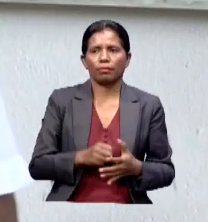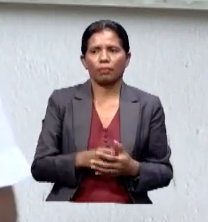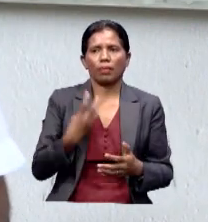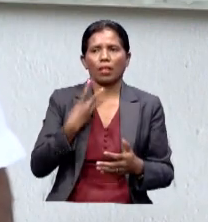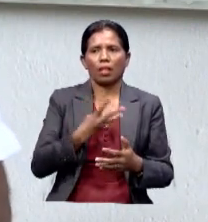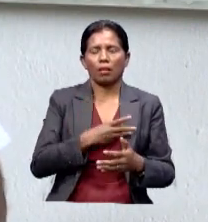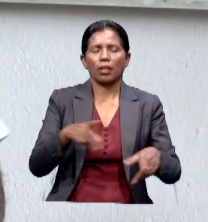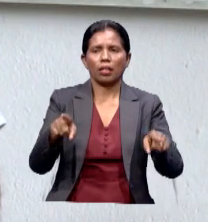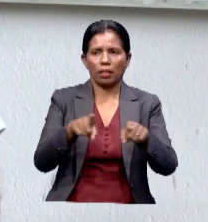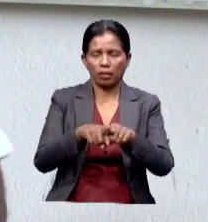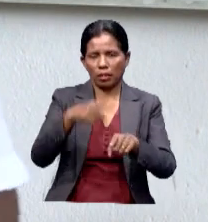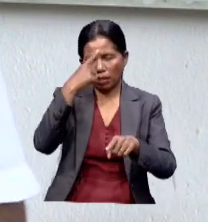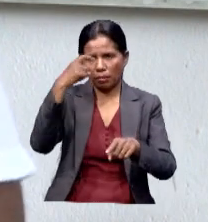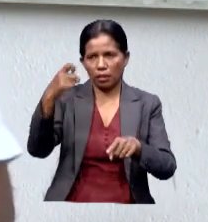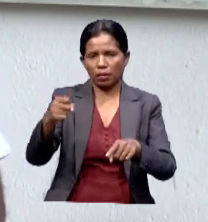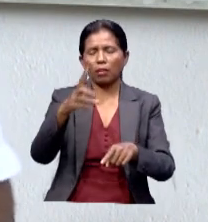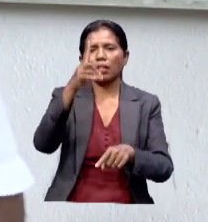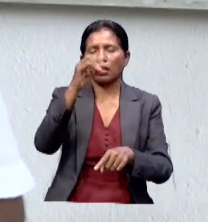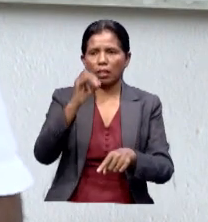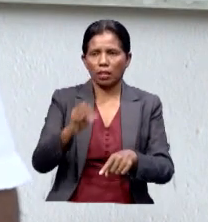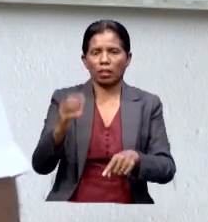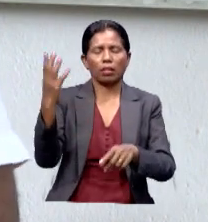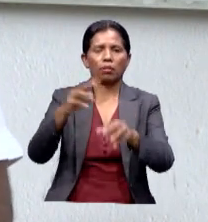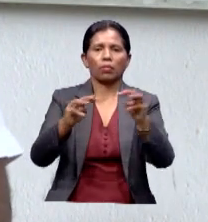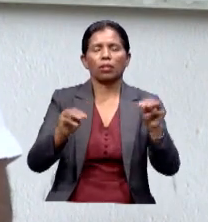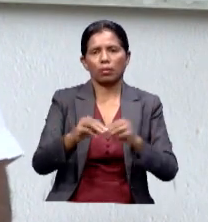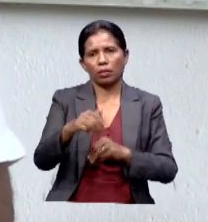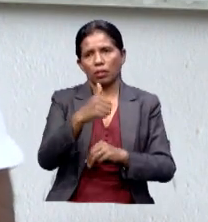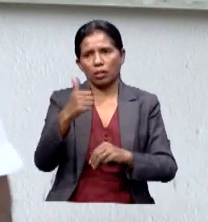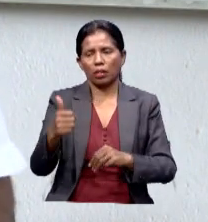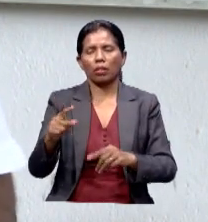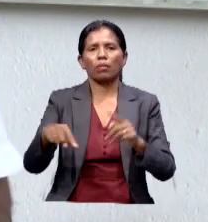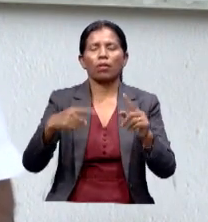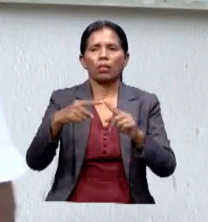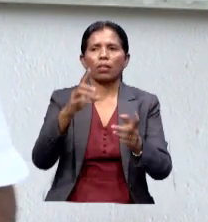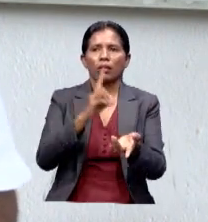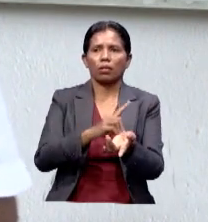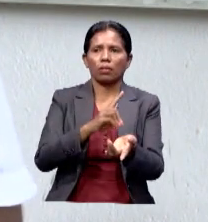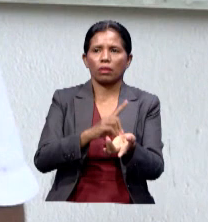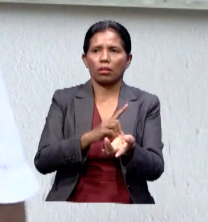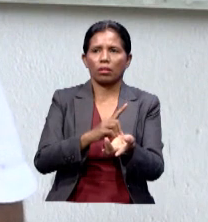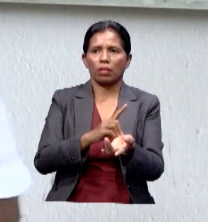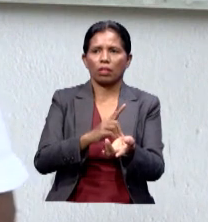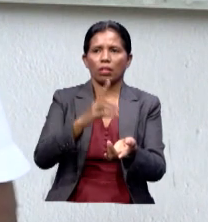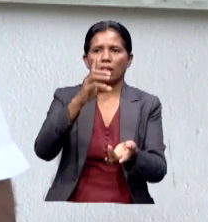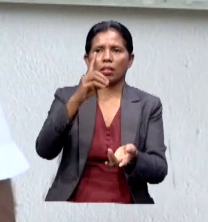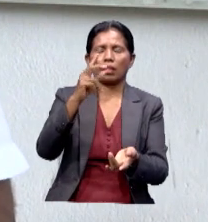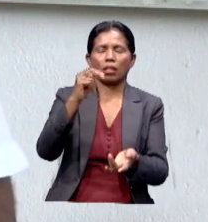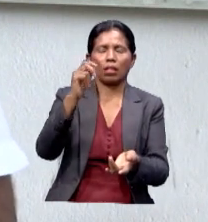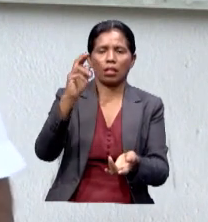halo comparação ida tamba saida ma kia dililara no ya municipio sira selo bahira doktor mate bian doktor dan sidak